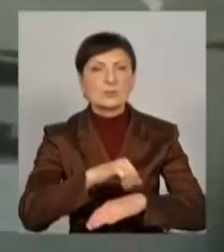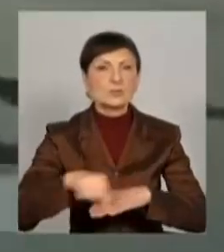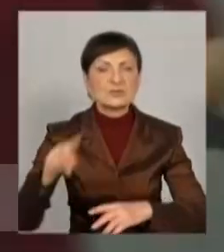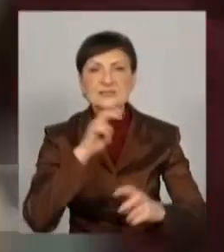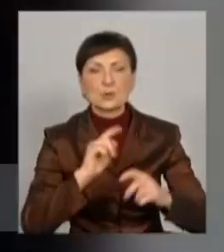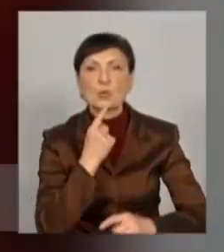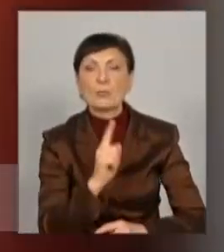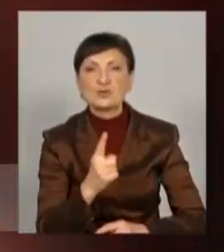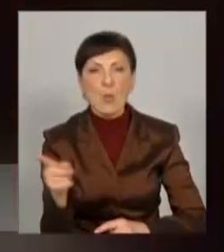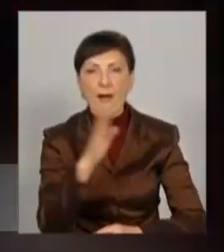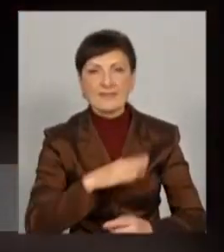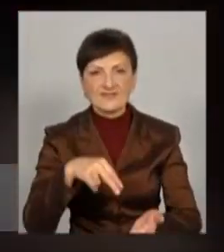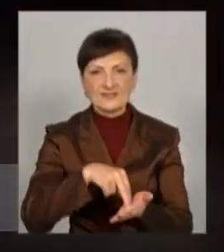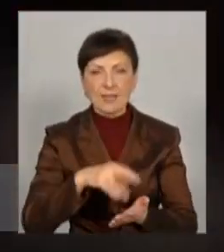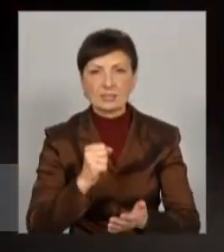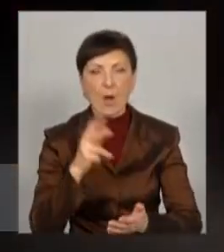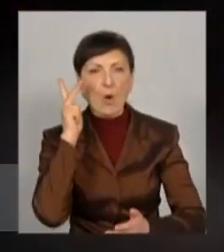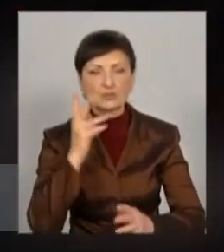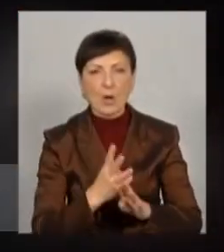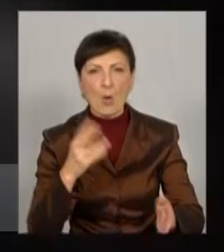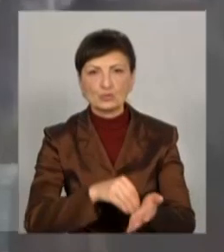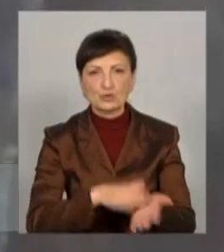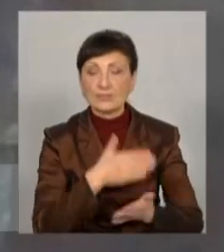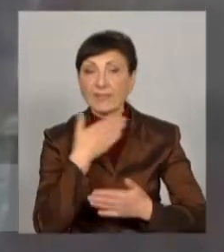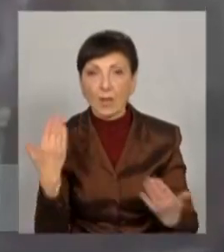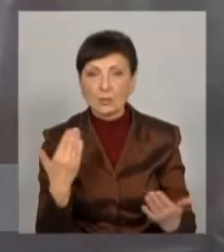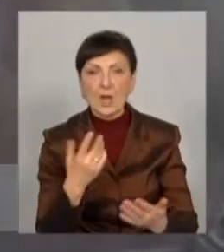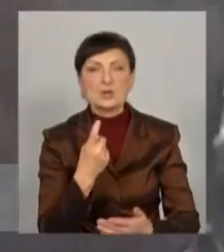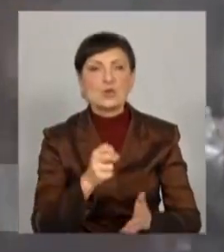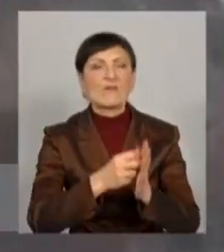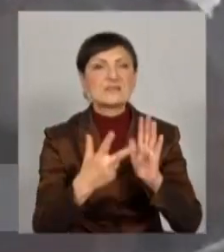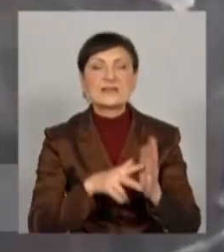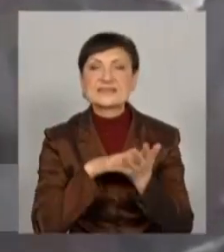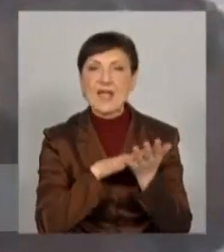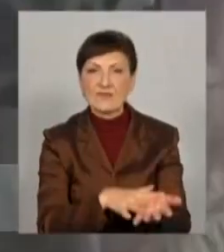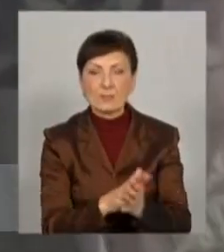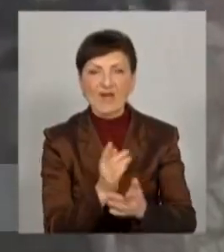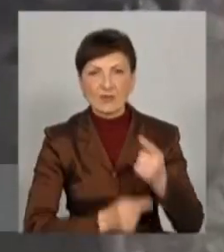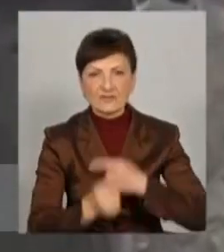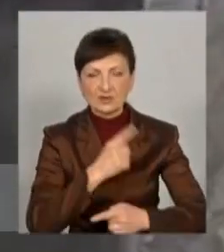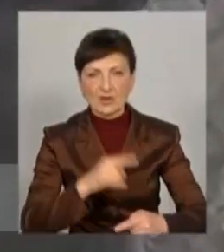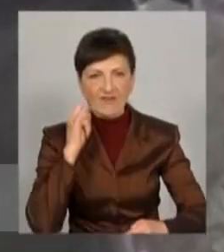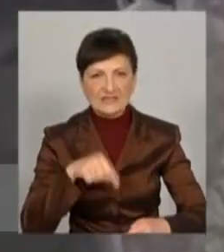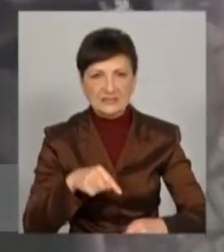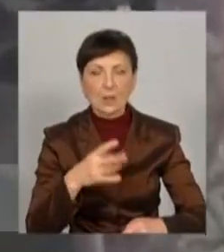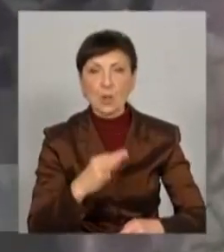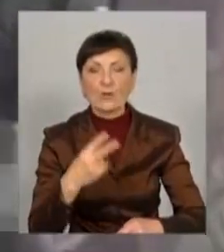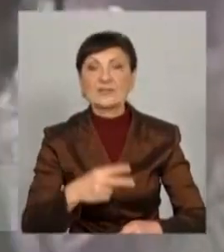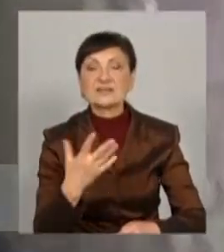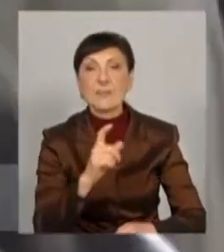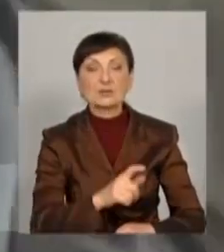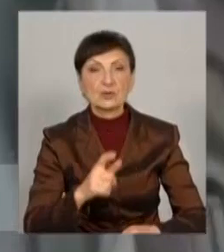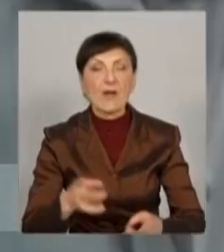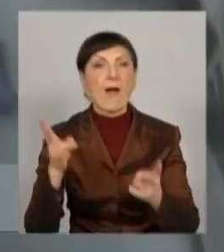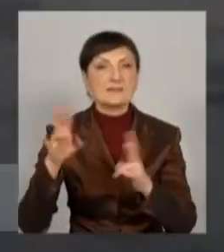осложнен тем, что они не вставали на консульский учет. Поступило 118 заявлений на возвращение на родину. В то же время 25